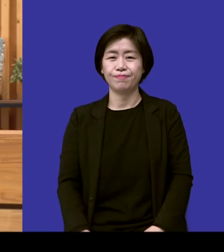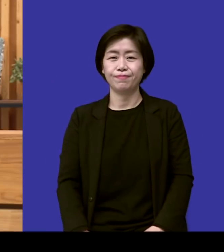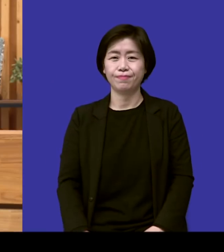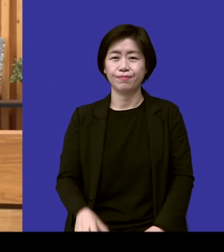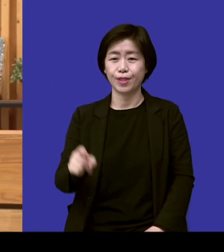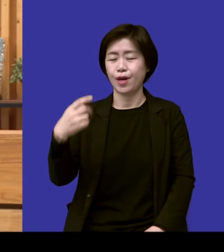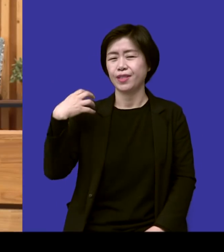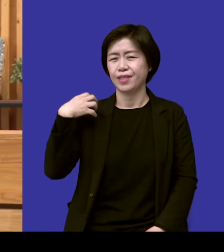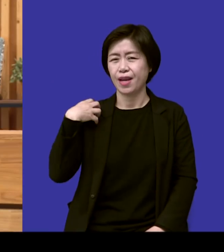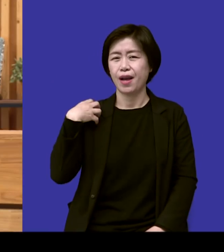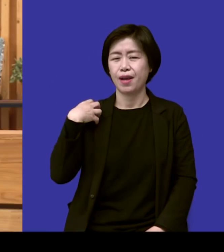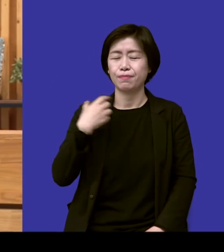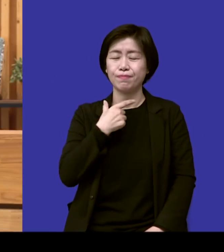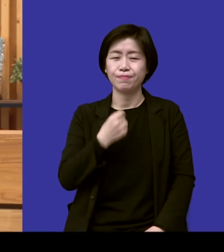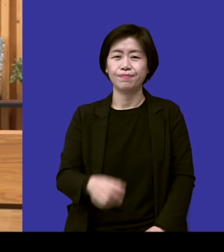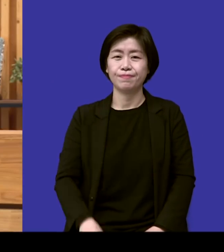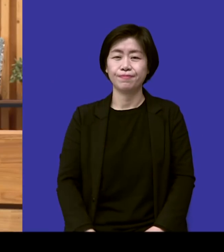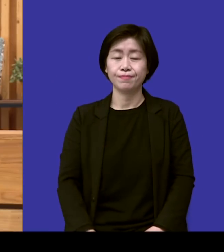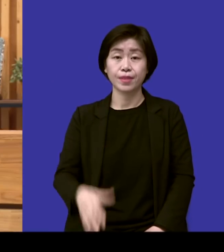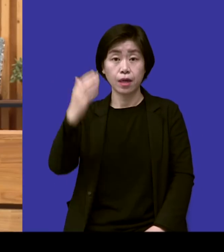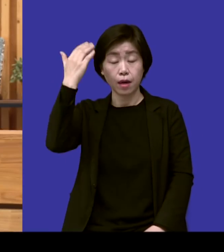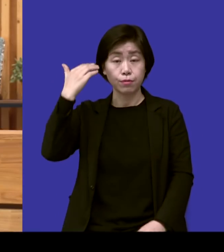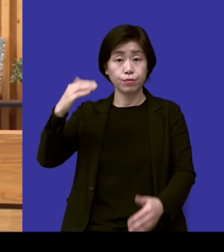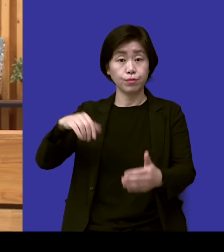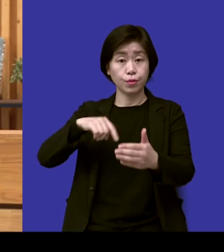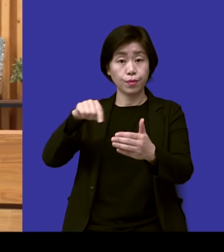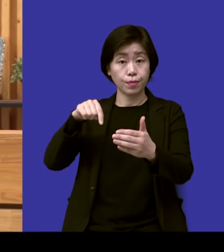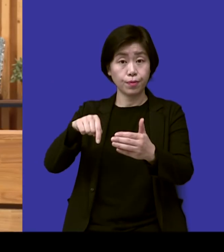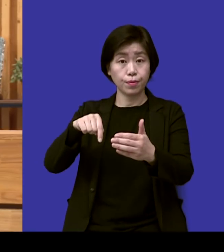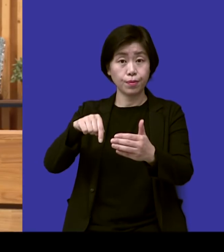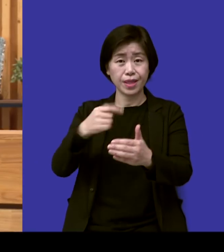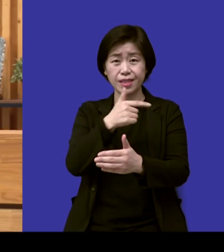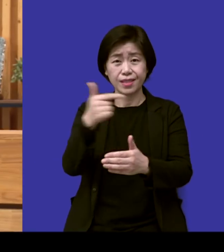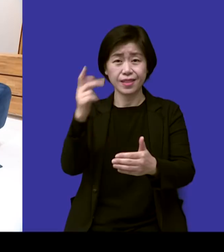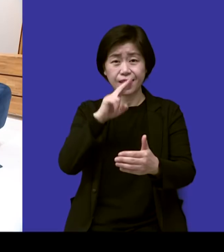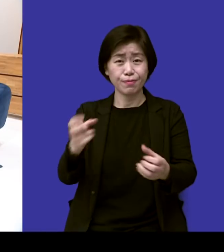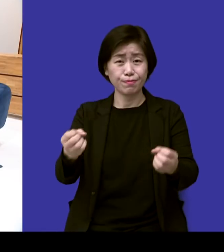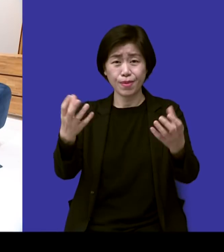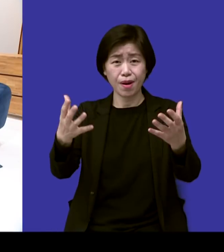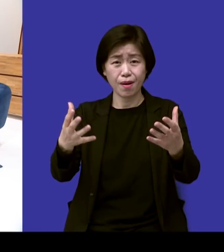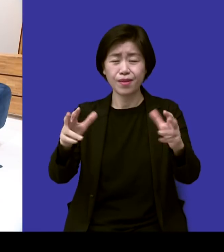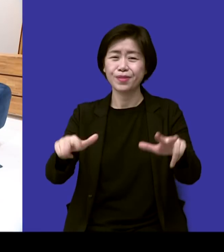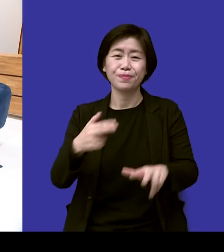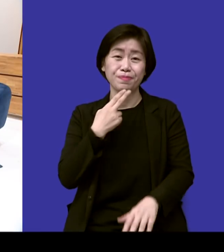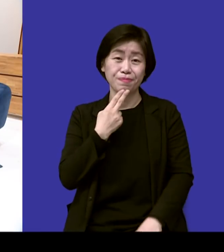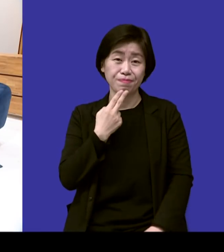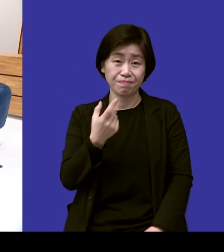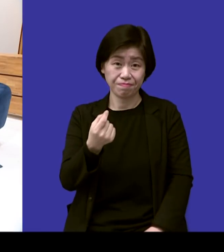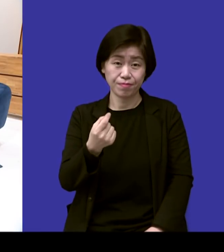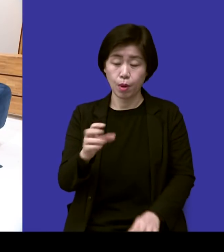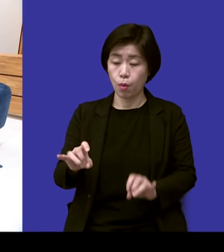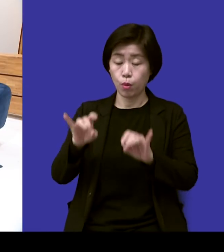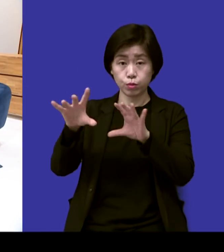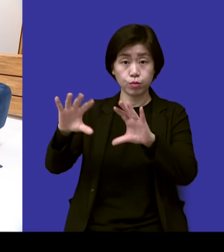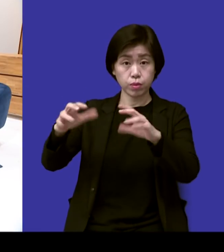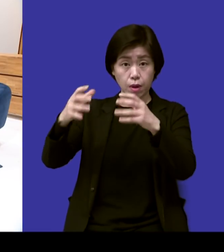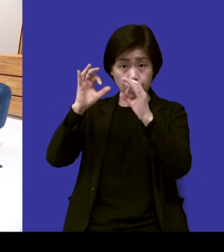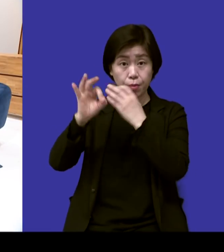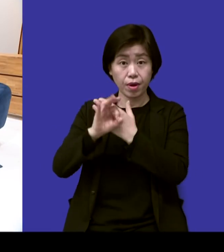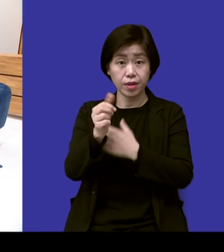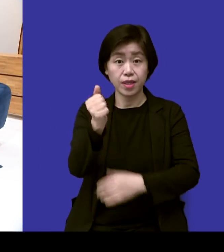게 그래요. 큰 꿈이에요. 사실 우리 국내에는 좀 큰 찬양 콘서트 뭐 이런 게 없잖아요. 사실 그런 거 그죠? 좀 해보고 싶어요. 예, 호주만 해도